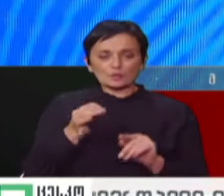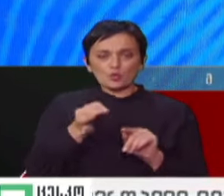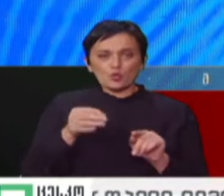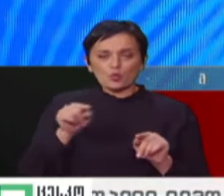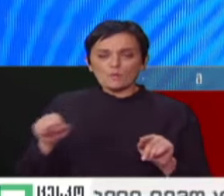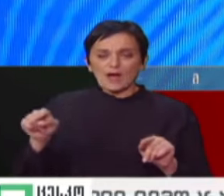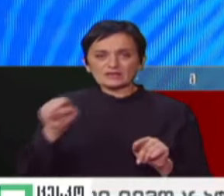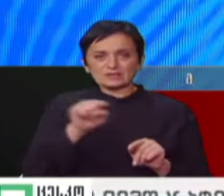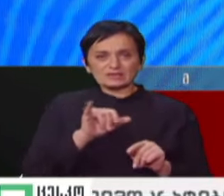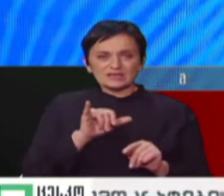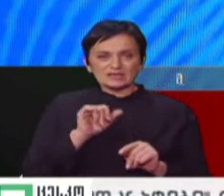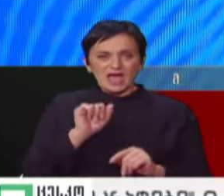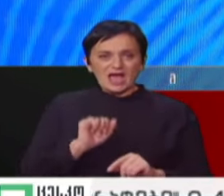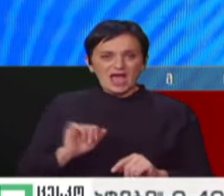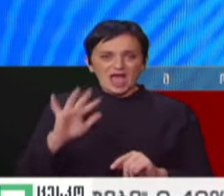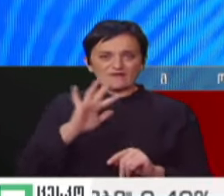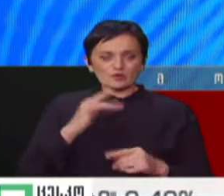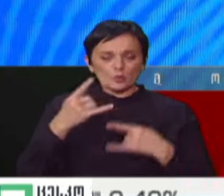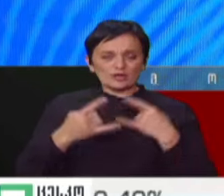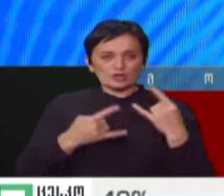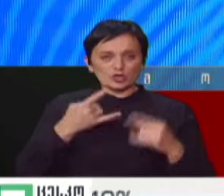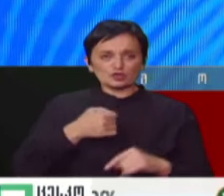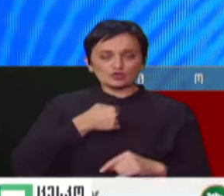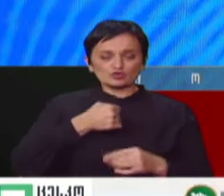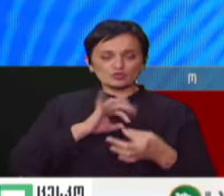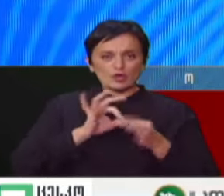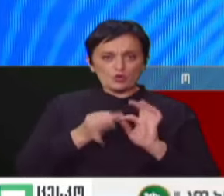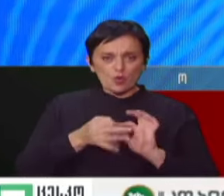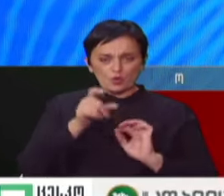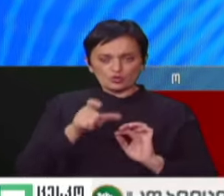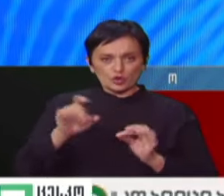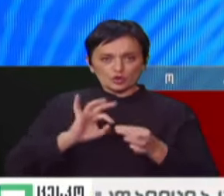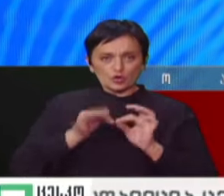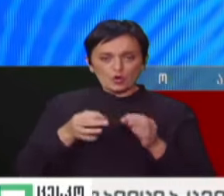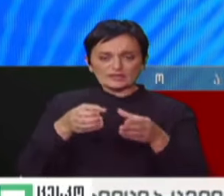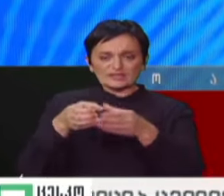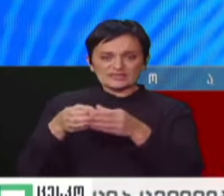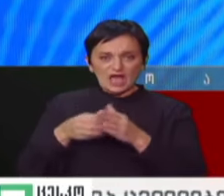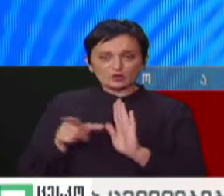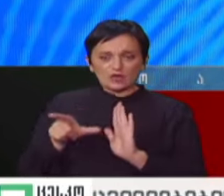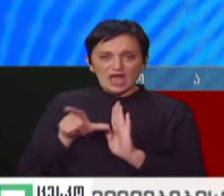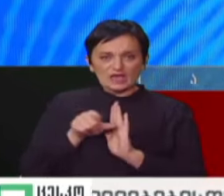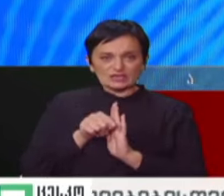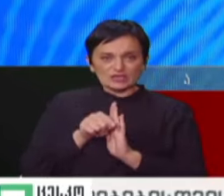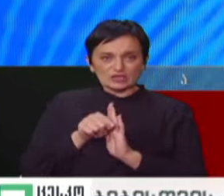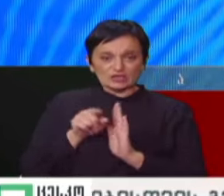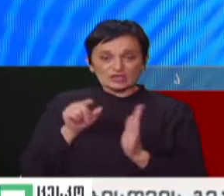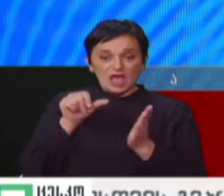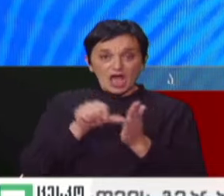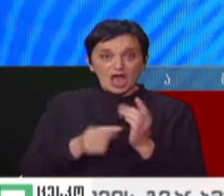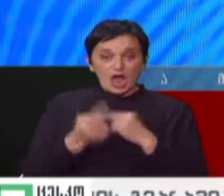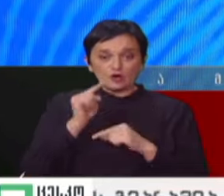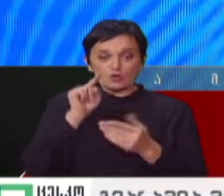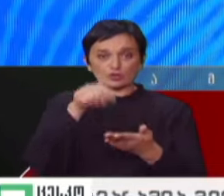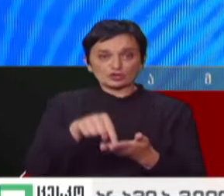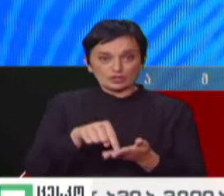სადაც კონკრეტული ტელევიზიების, კონკრეტული ჟურნალისტები კონკრეტულ დაჯგუფებებთან ერთად, მაინცდამაინც ერთად აღმოჩნდებოდნენ ხოლმე და